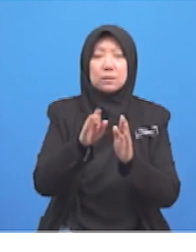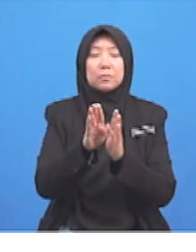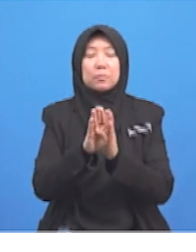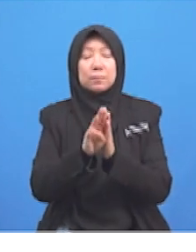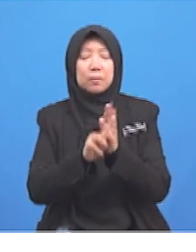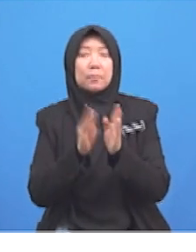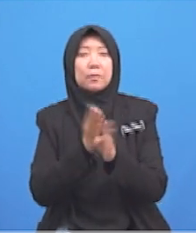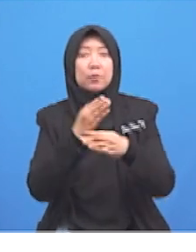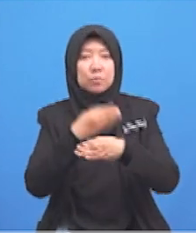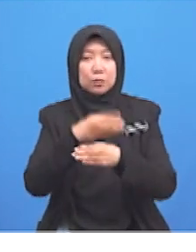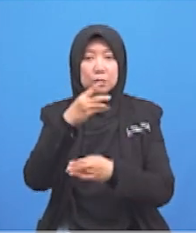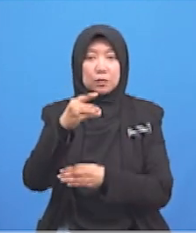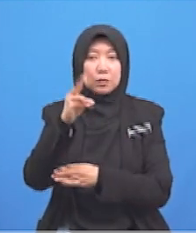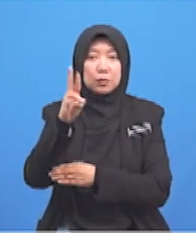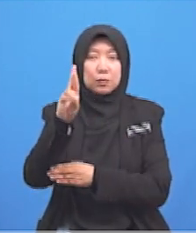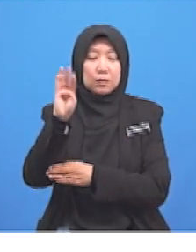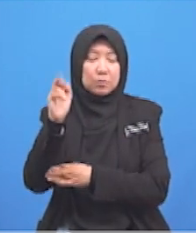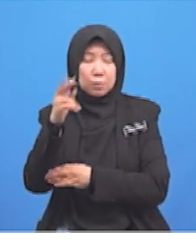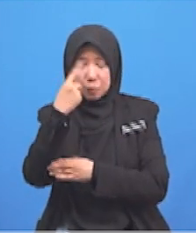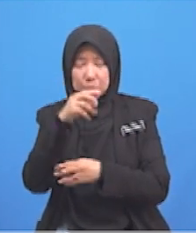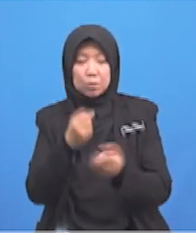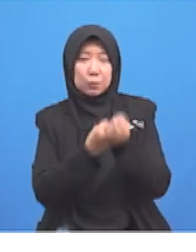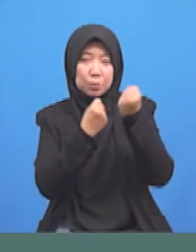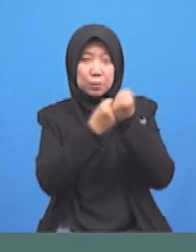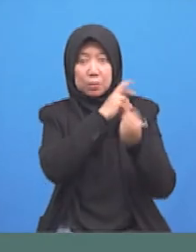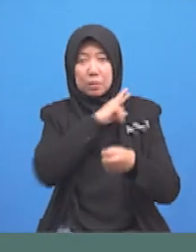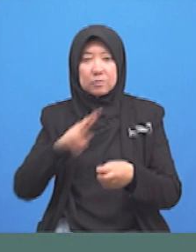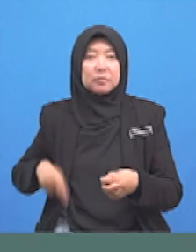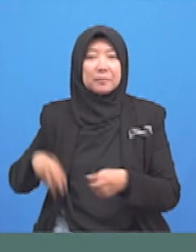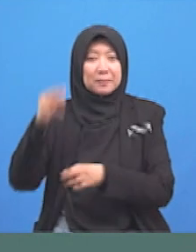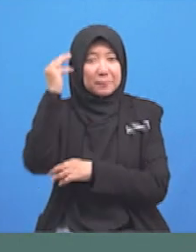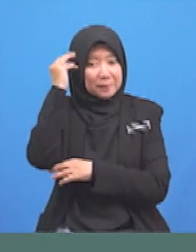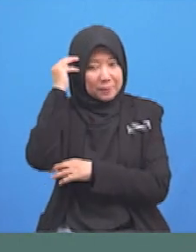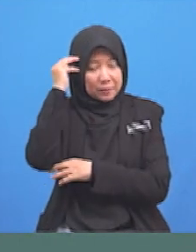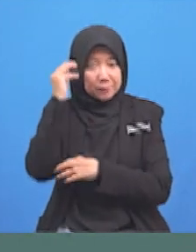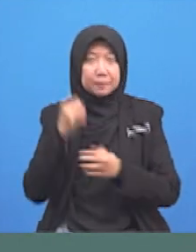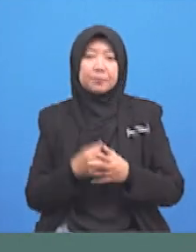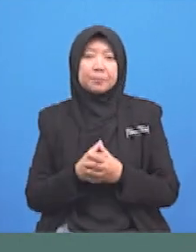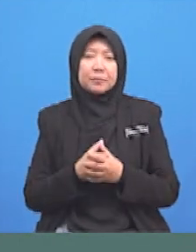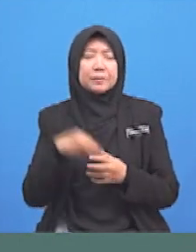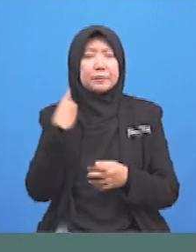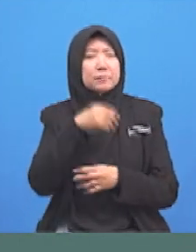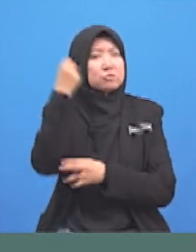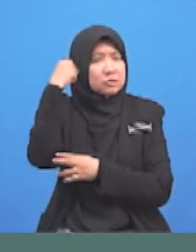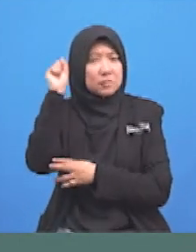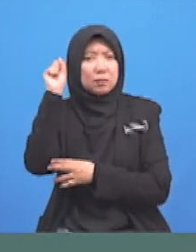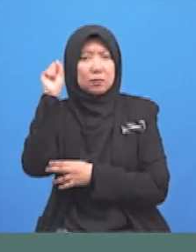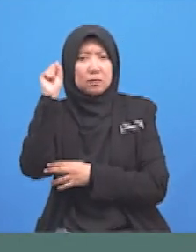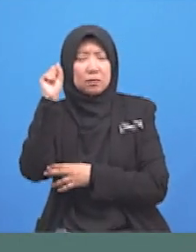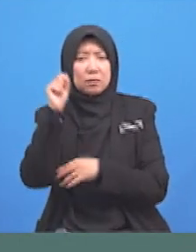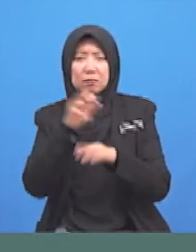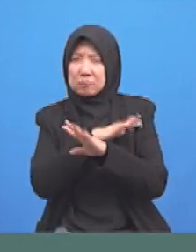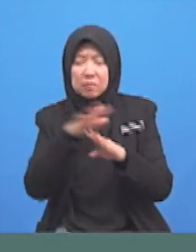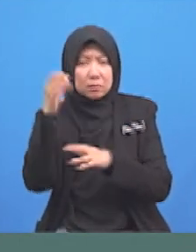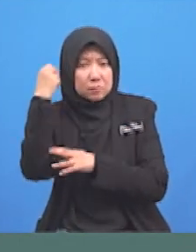Durbar untuk mendapat sokongan Raja-Raja Melayu. Murid-murid, sama ada kita sedari atau tidak